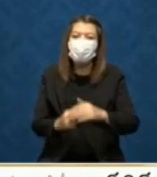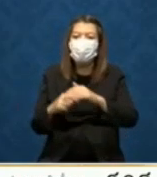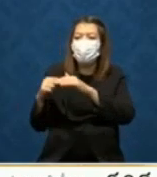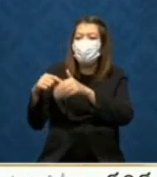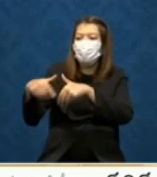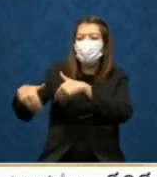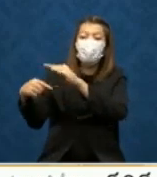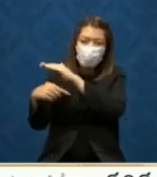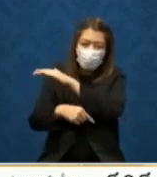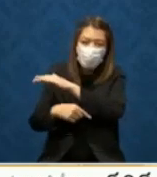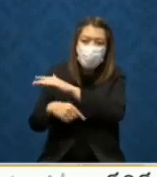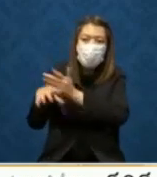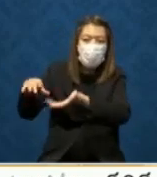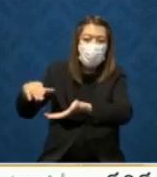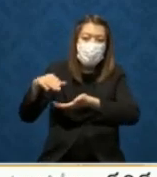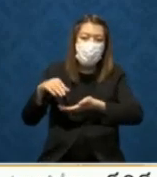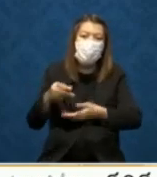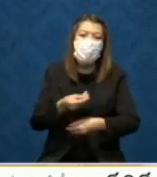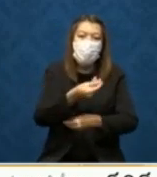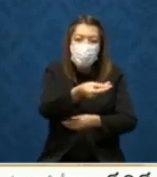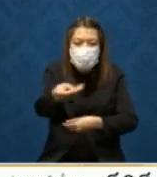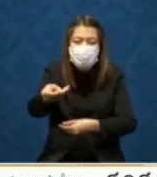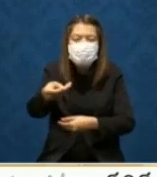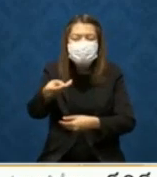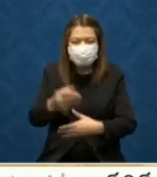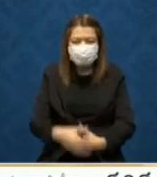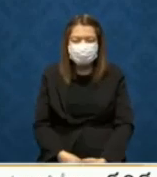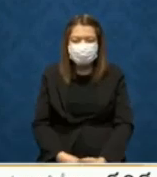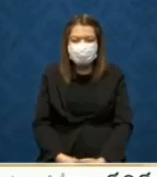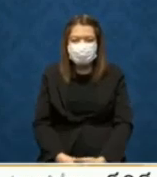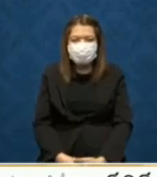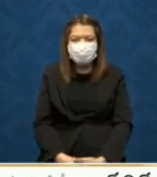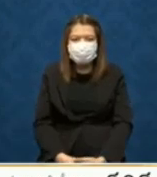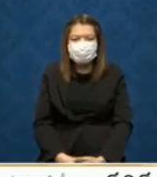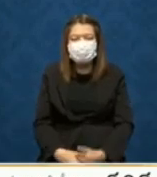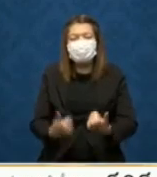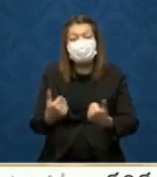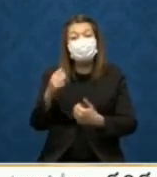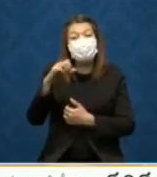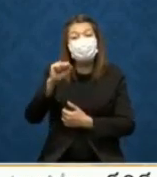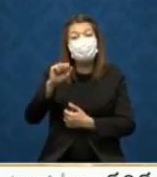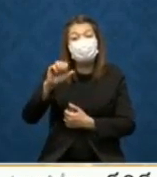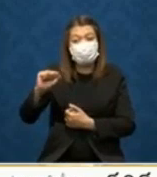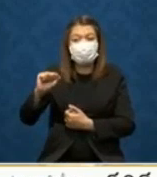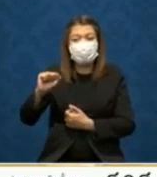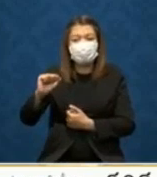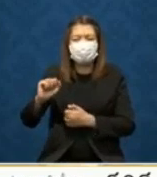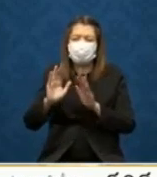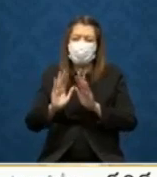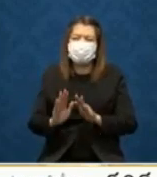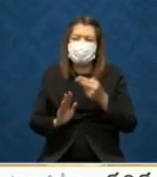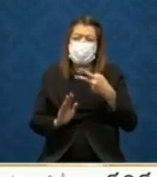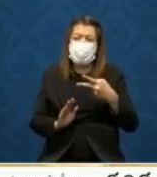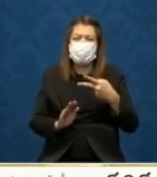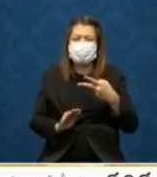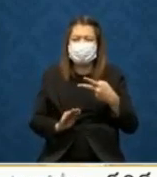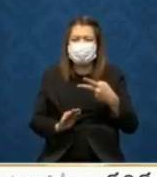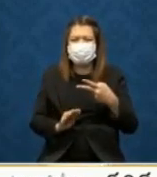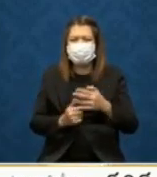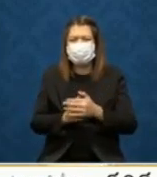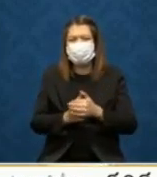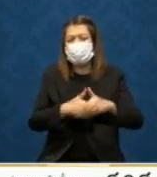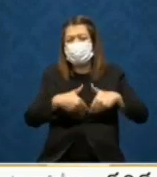ประชาชนมานี่คือนโยบายของเขาวันนี้แม้แต่ส.สเองเรายังมี 2มาตรฐานเลยครับในพื้น